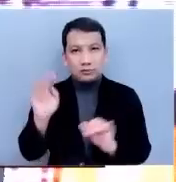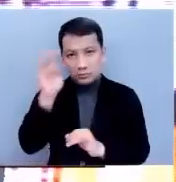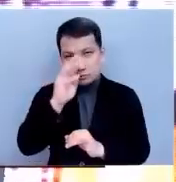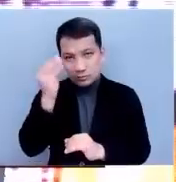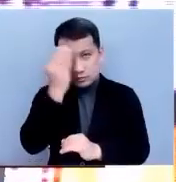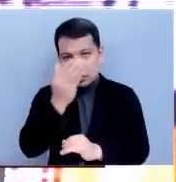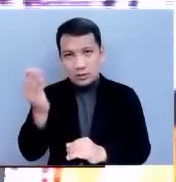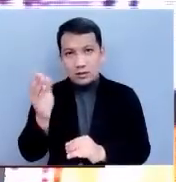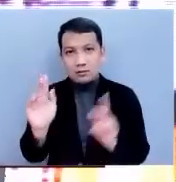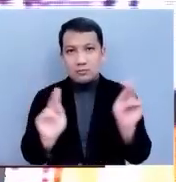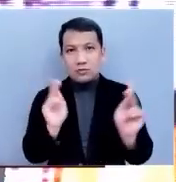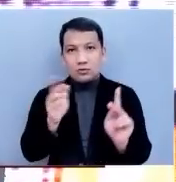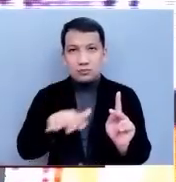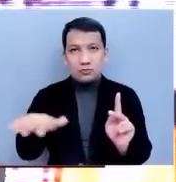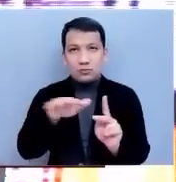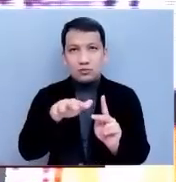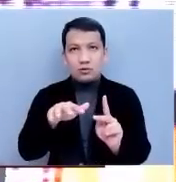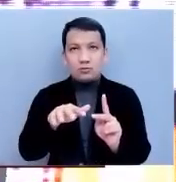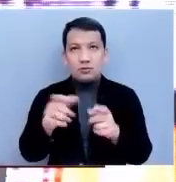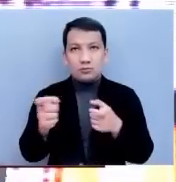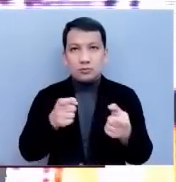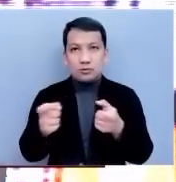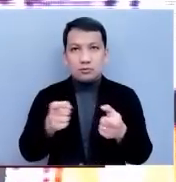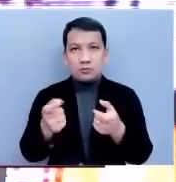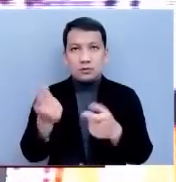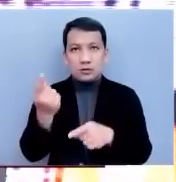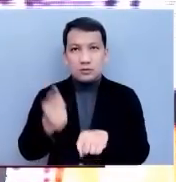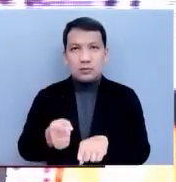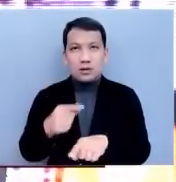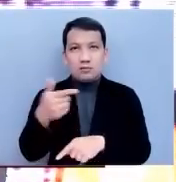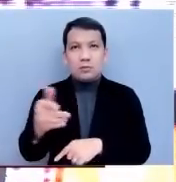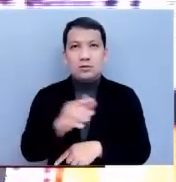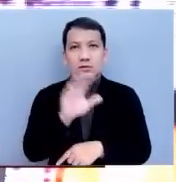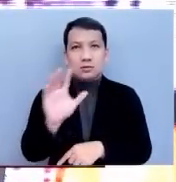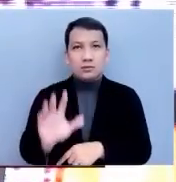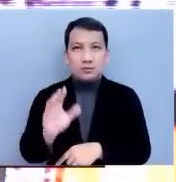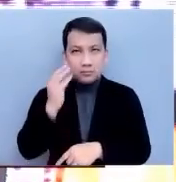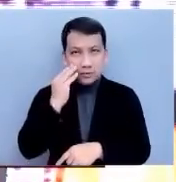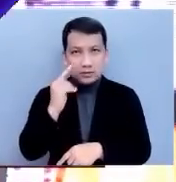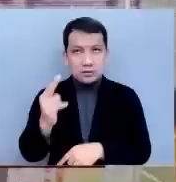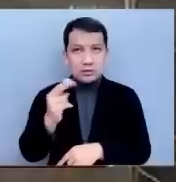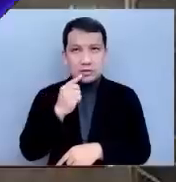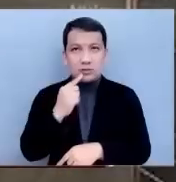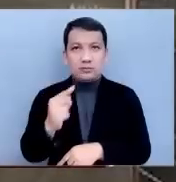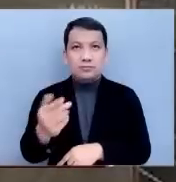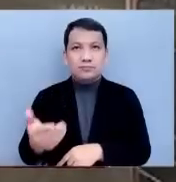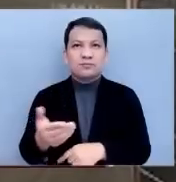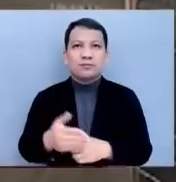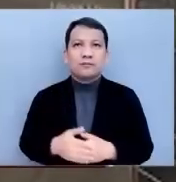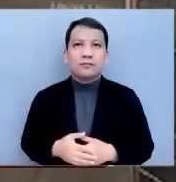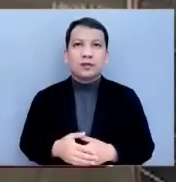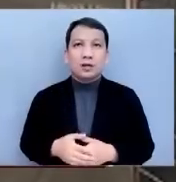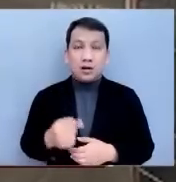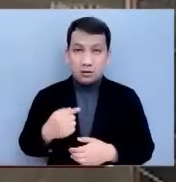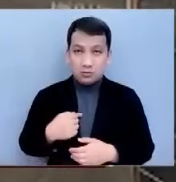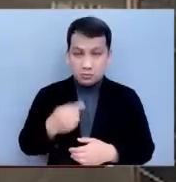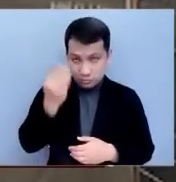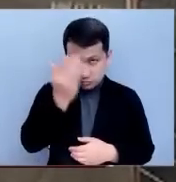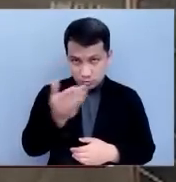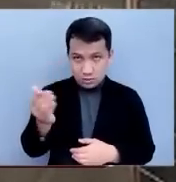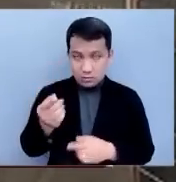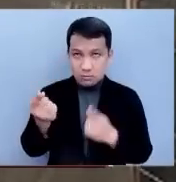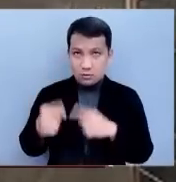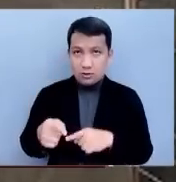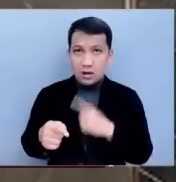taong bayan basta't maayos ang mamamahala rito. Nasa frontline na balitang yan, Maricel Halili. I will sign it as soon as I get it.